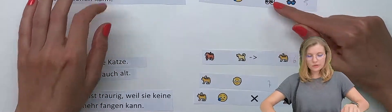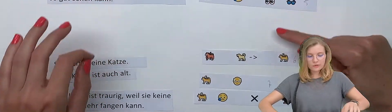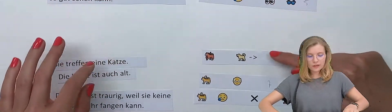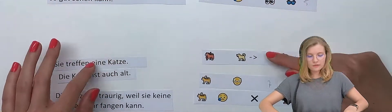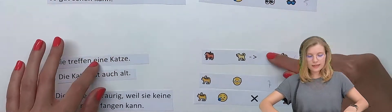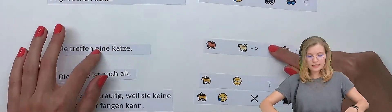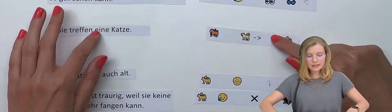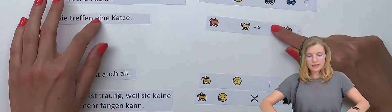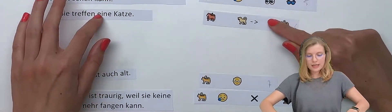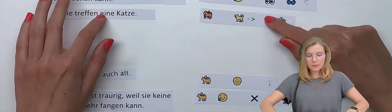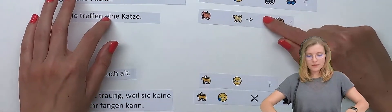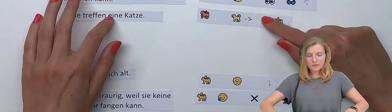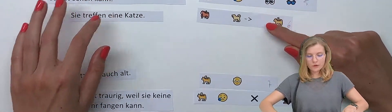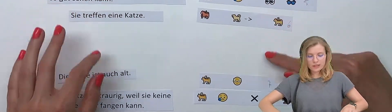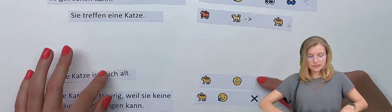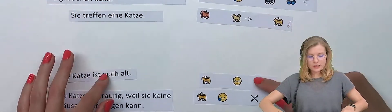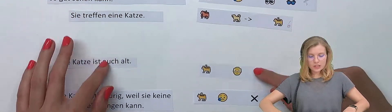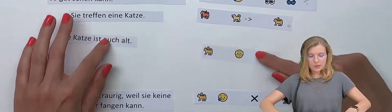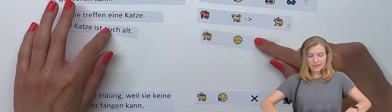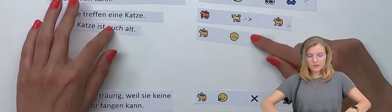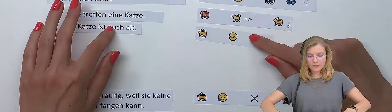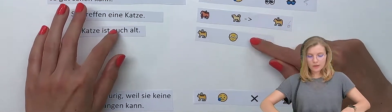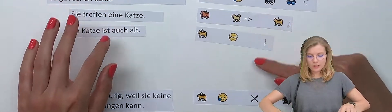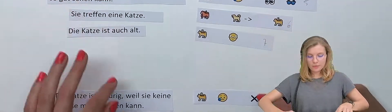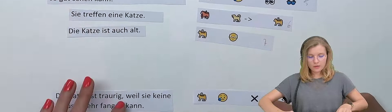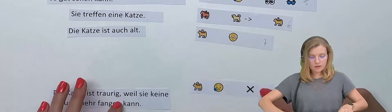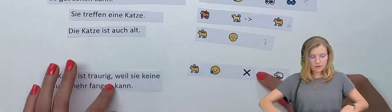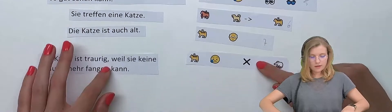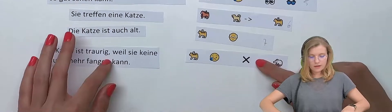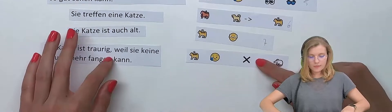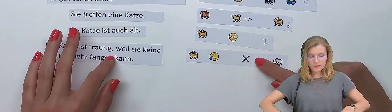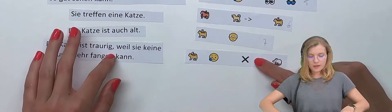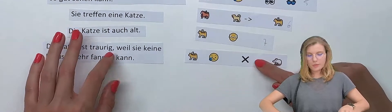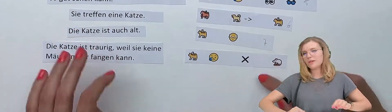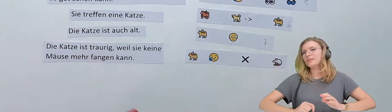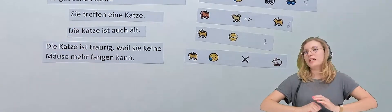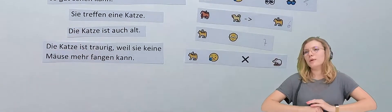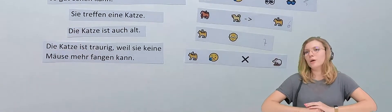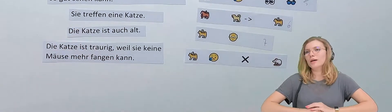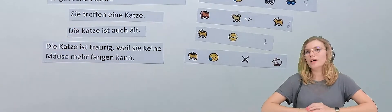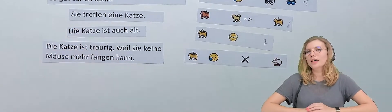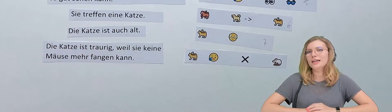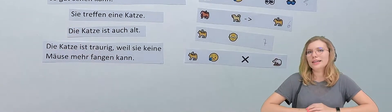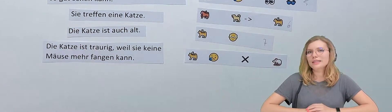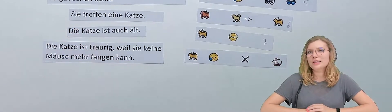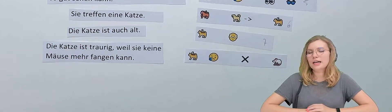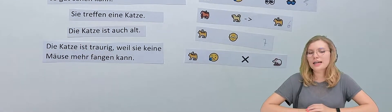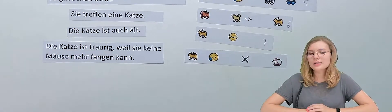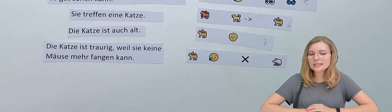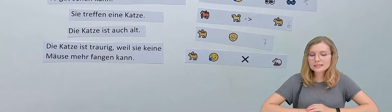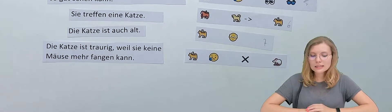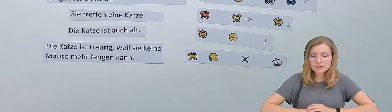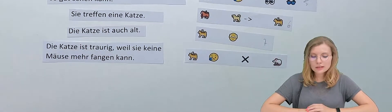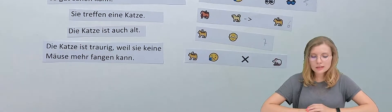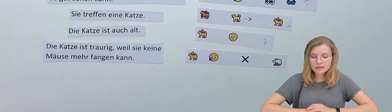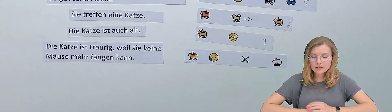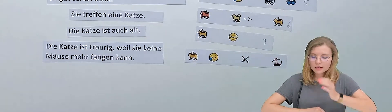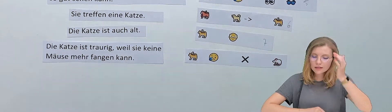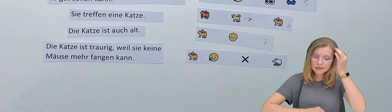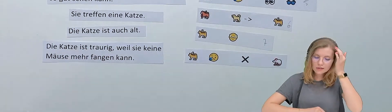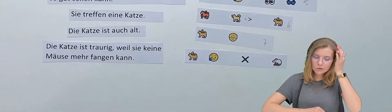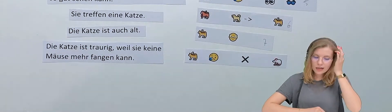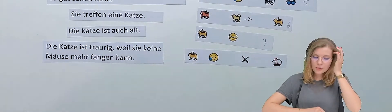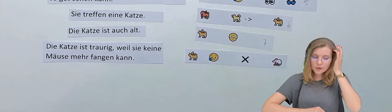natürlich noch viel weiter, aber wir wollen jetzt ja nicht schon alles vorgeben, damit man auch selber nochmal rätseln kann. Also das ist natürlich